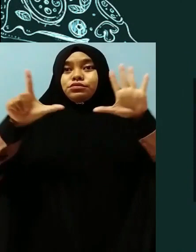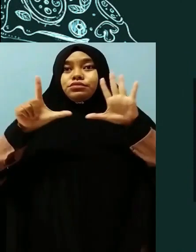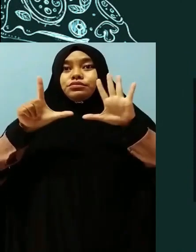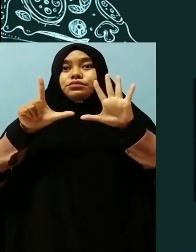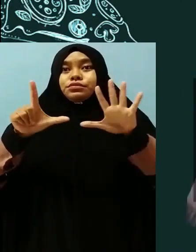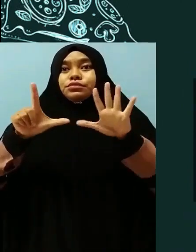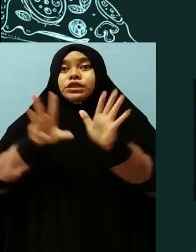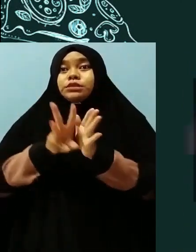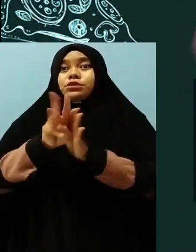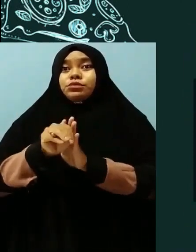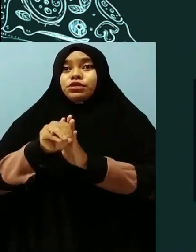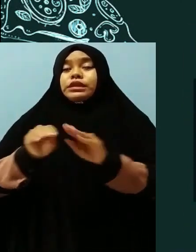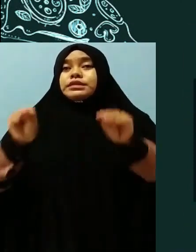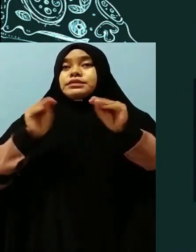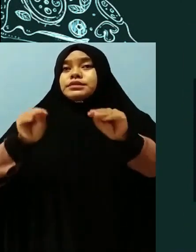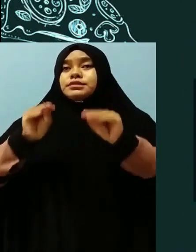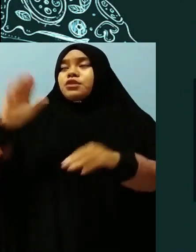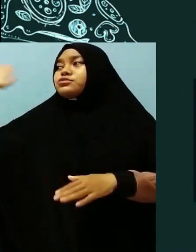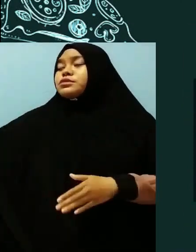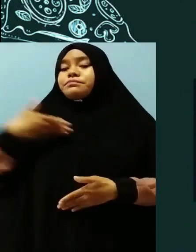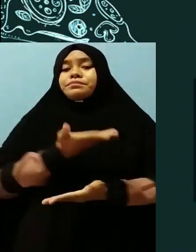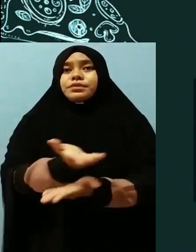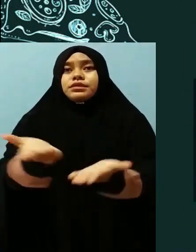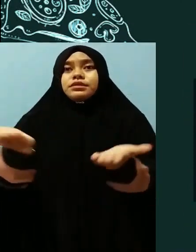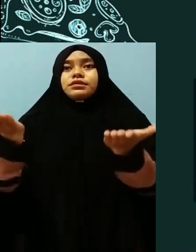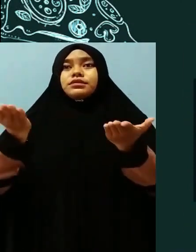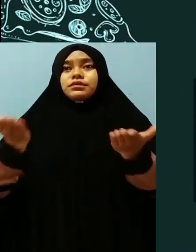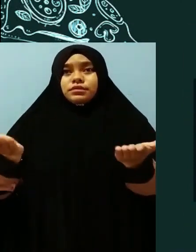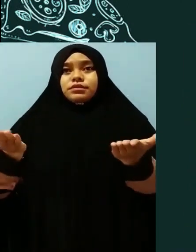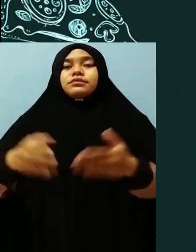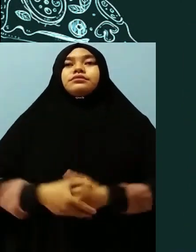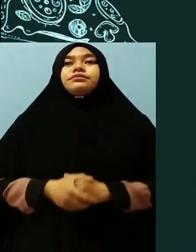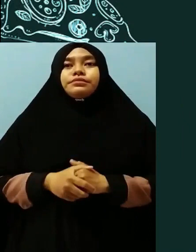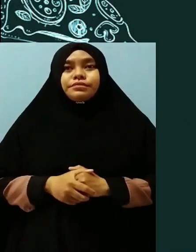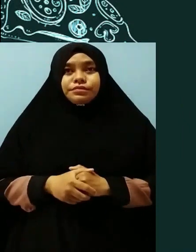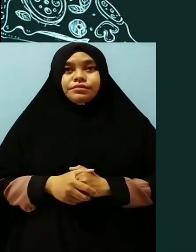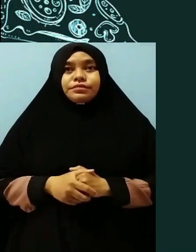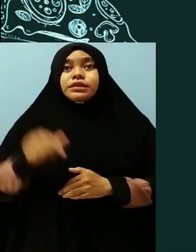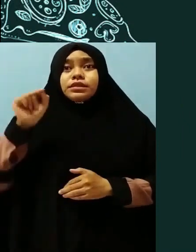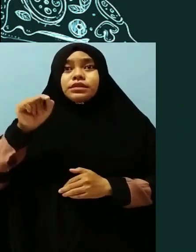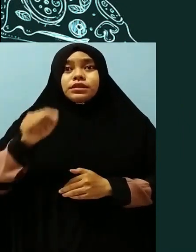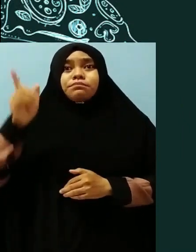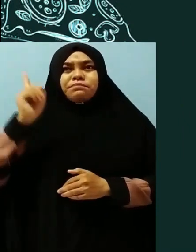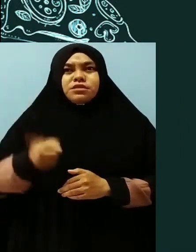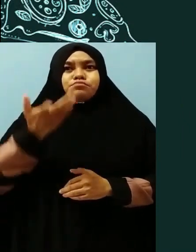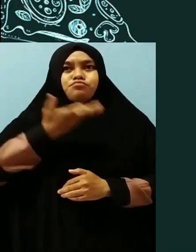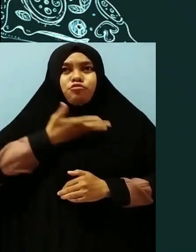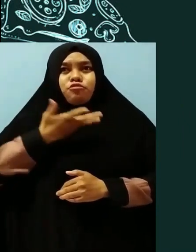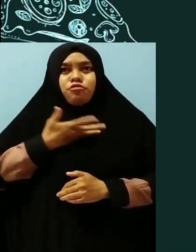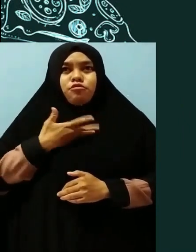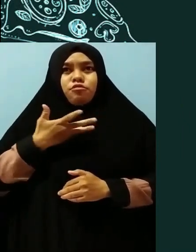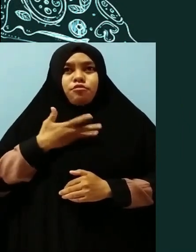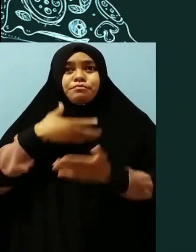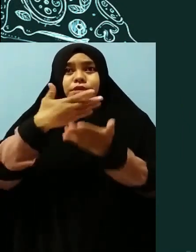Bagaimana? Sudah tahu kan 7 adab makan menurut ajaran Rasulullah? Nah, kalian pasti mau